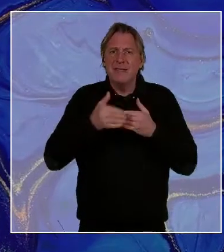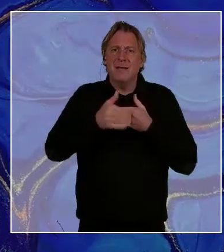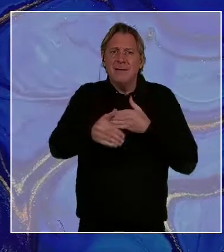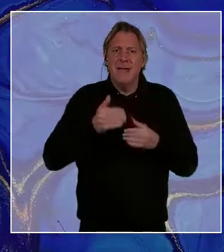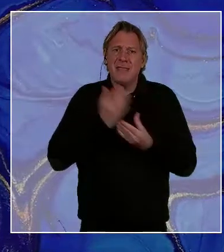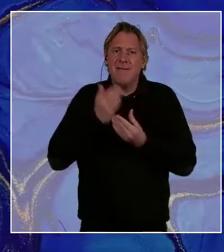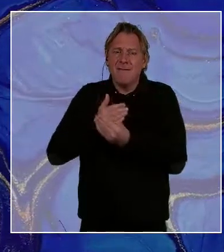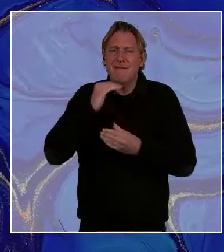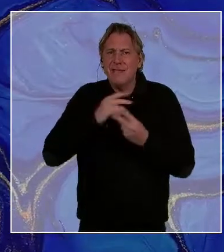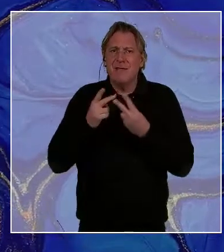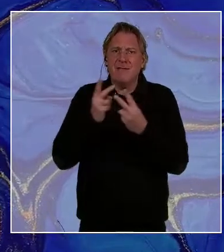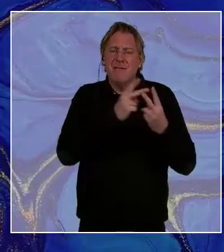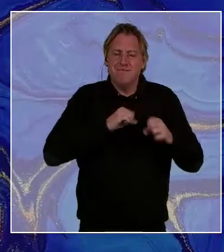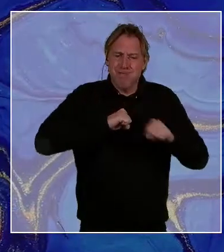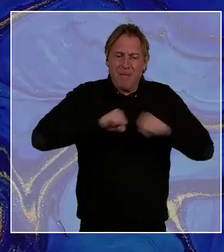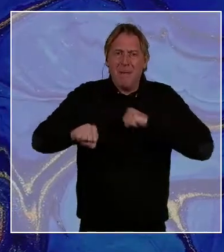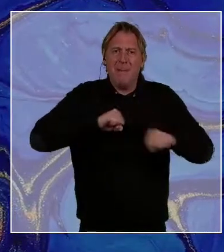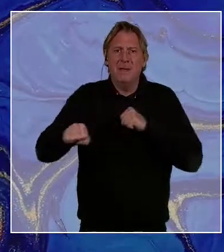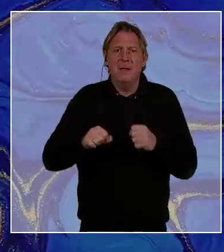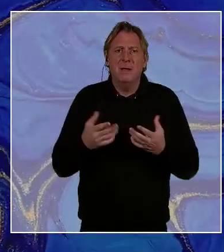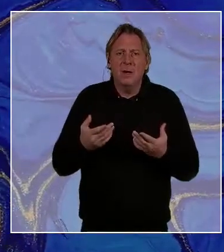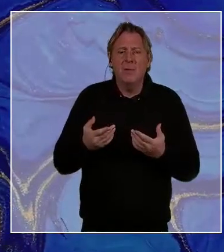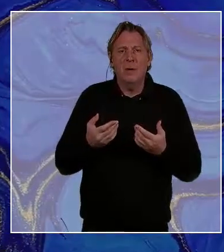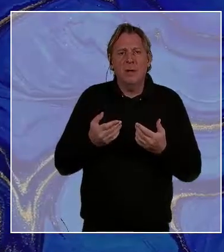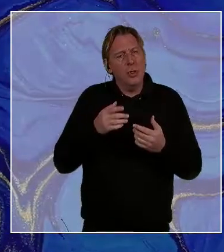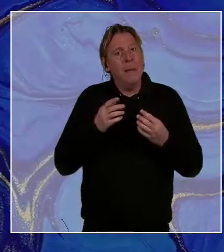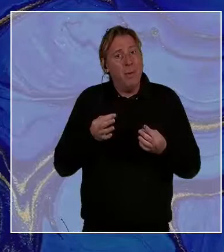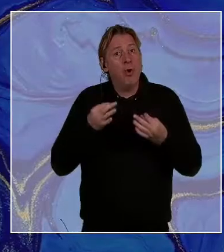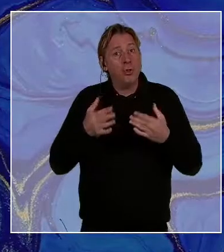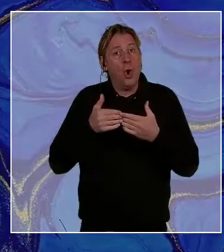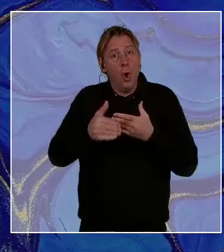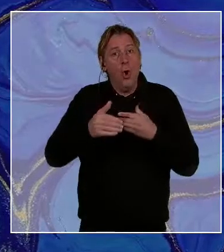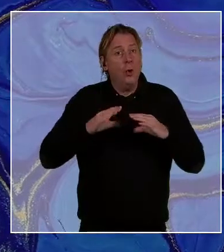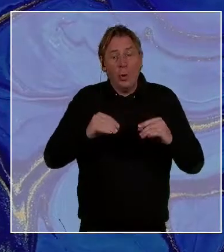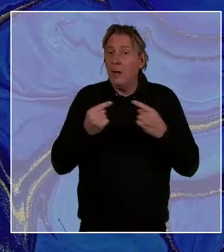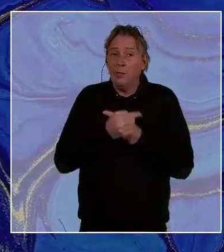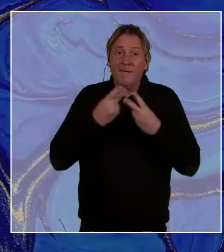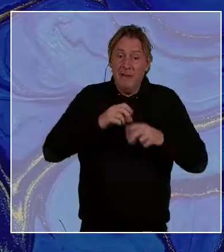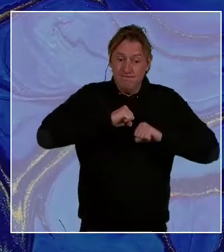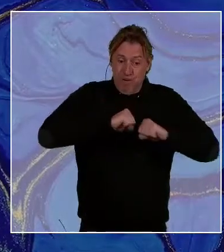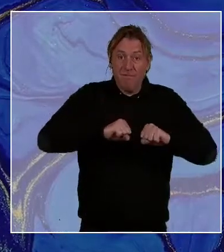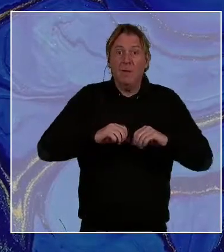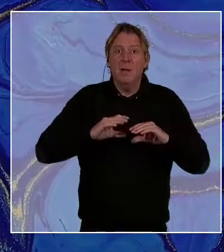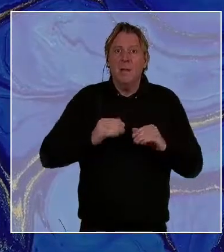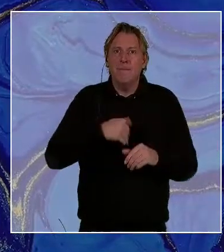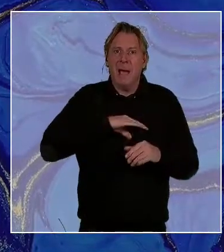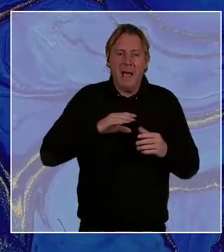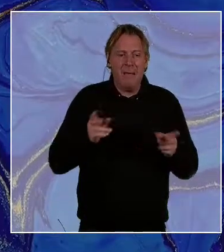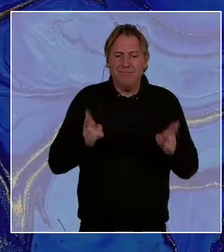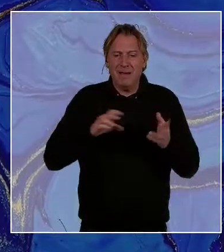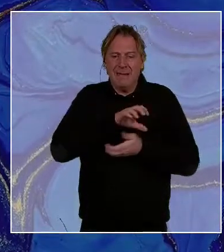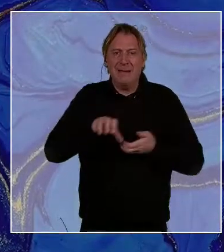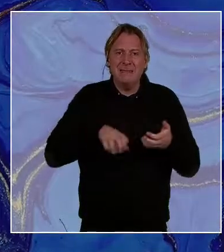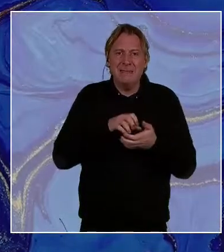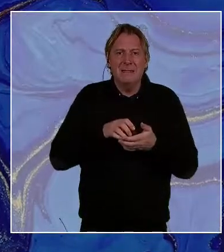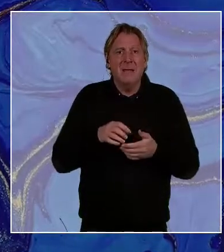engagées, mais qui auraient peut-être pris plus de temps pour être véritablement concrétisées. Donc, avec la crise, nous avons